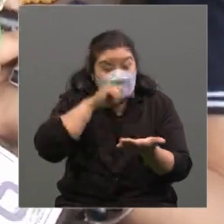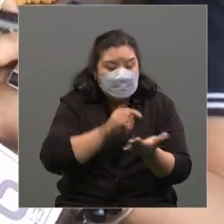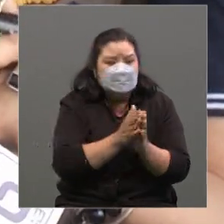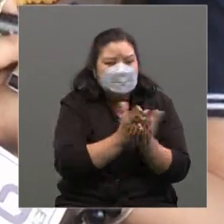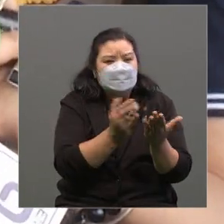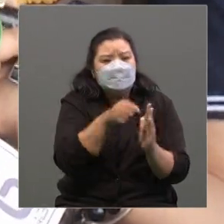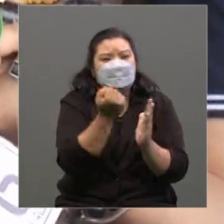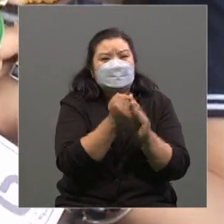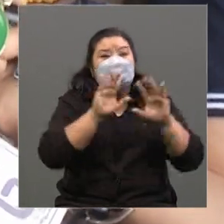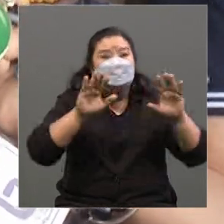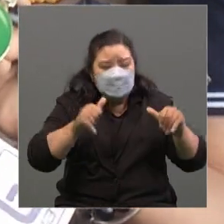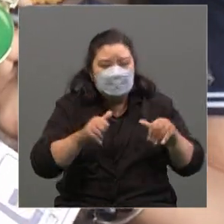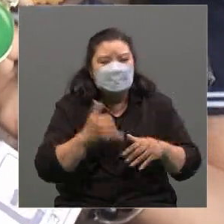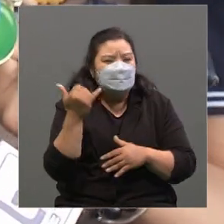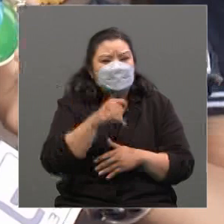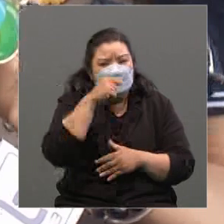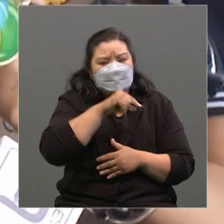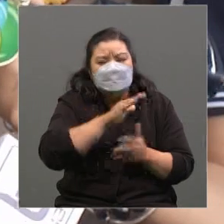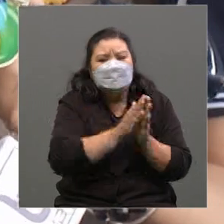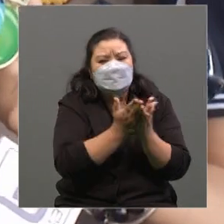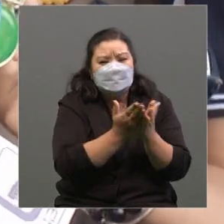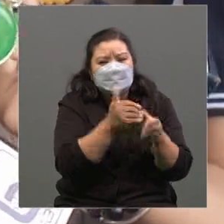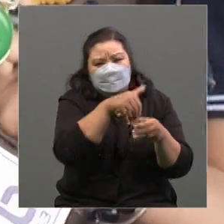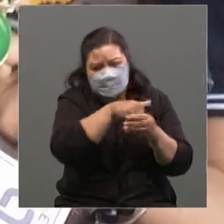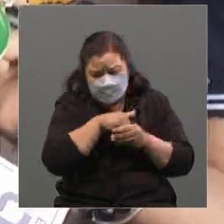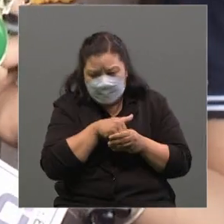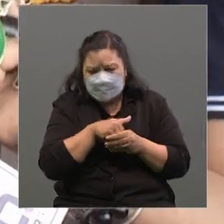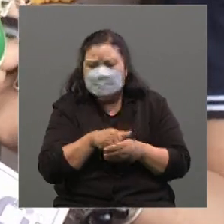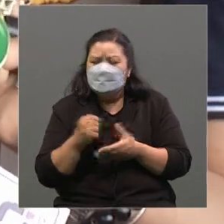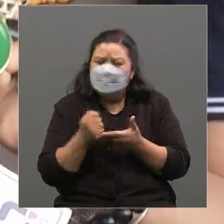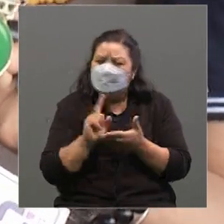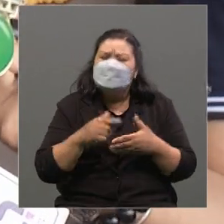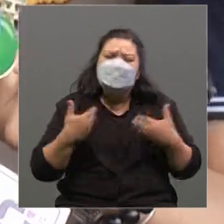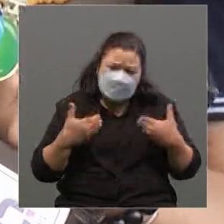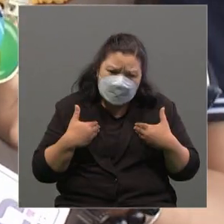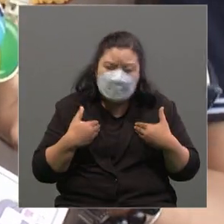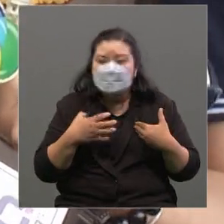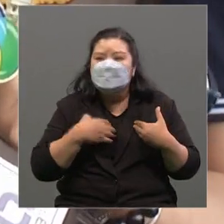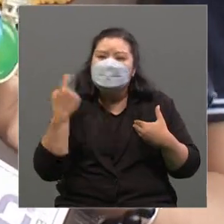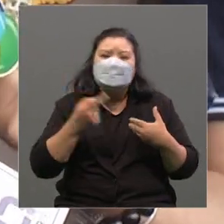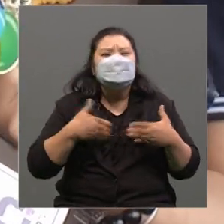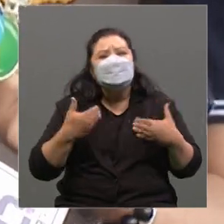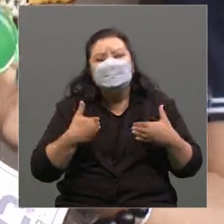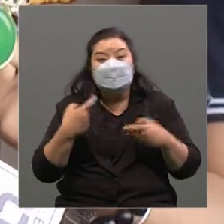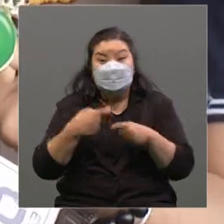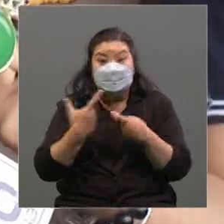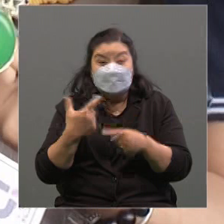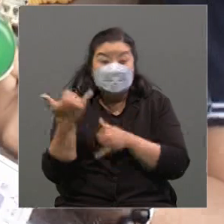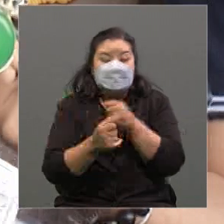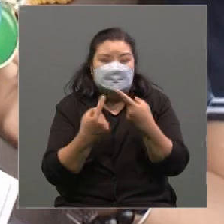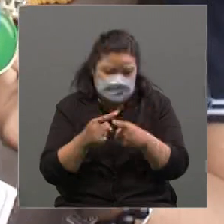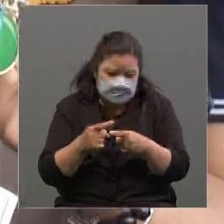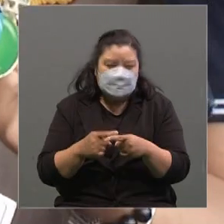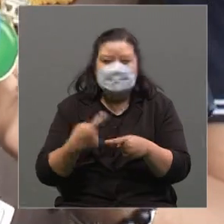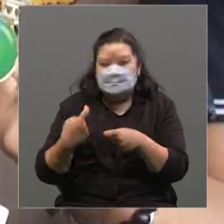ความสะดวกเพื่อเกิดความสามารถให้มีคนมาท่องเที่ยวเยอะแต่ว่าเมื่อมีมาท่องเที่ยวเยอะก็อาจจะมีช่องโหว่ในการ